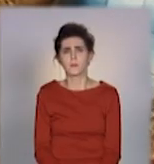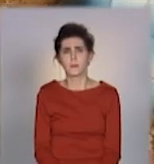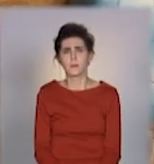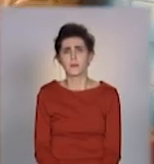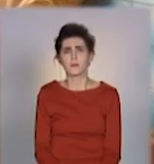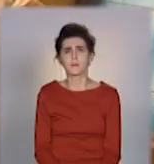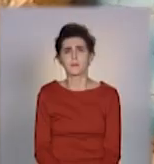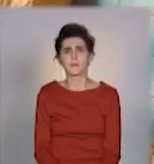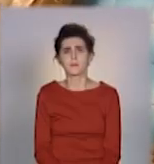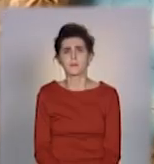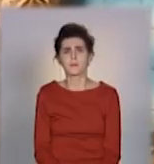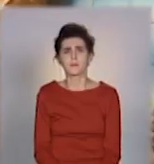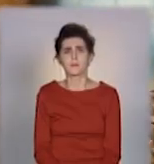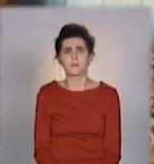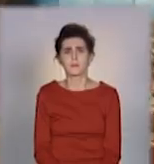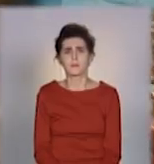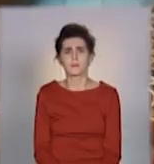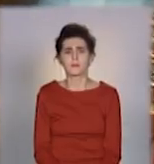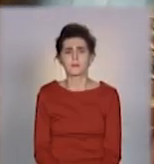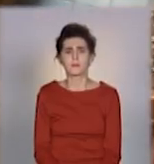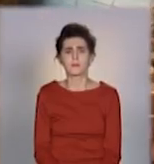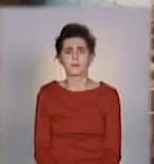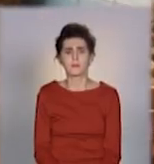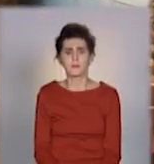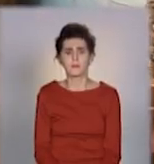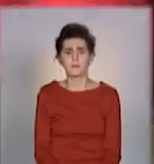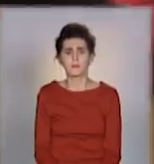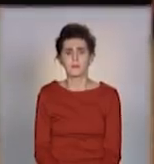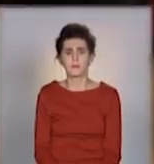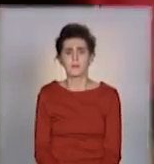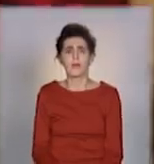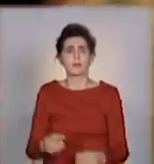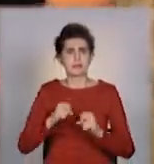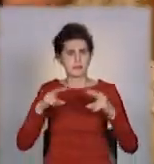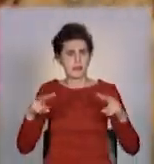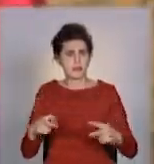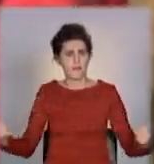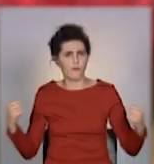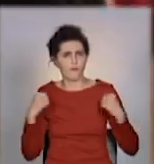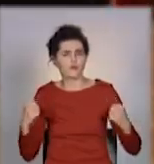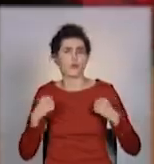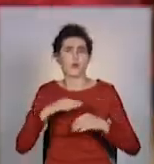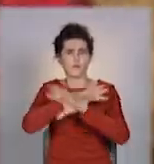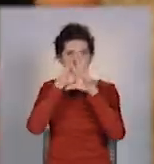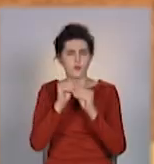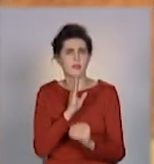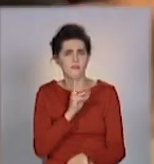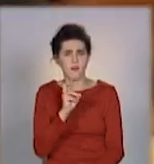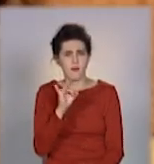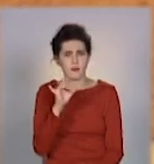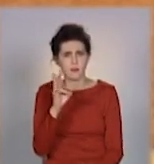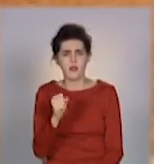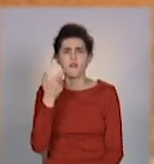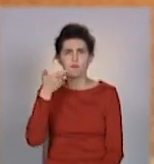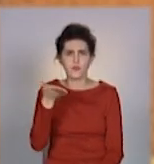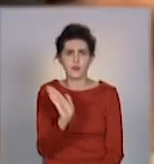Готова, Карина? Да, давай. Попробуй. Давай, засікаємо. Фізичні вправи Карина виконує щодня. Це підготовка